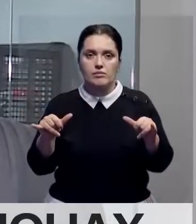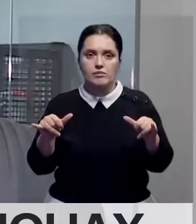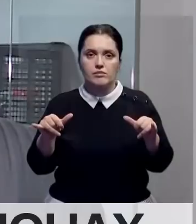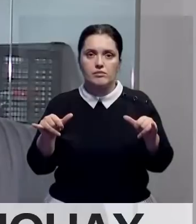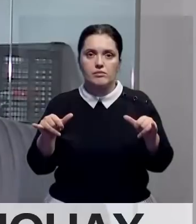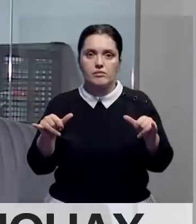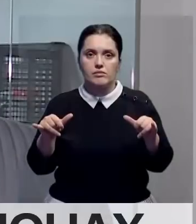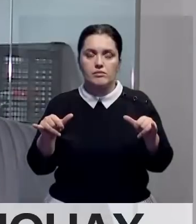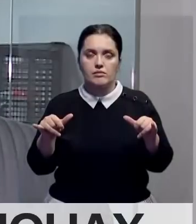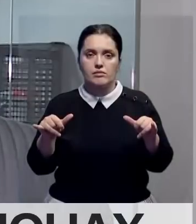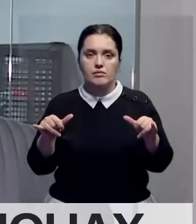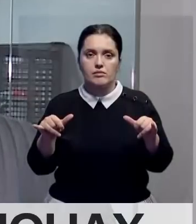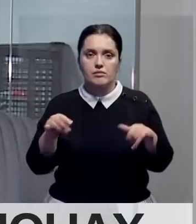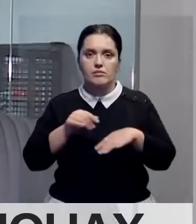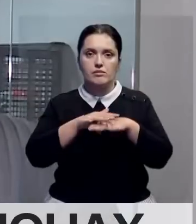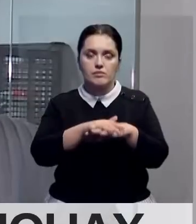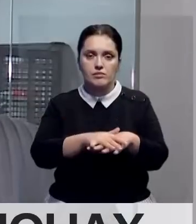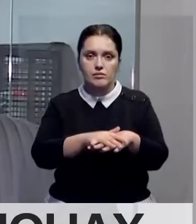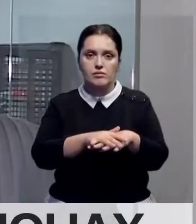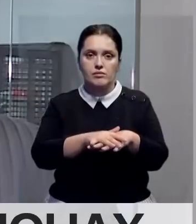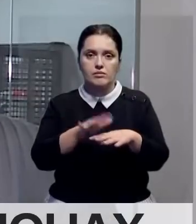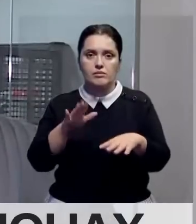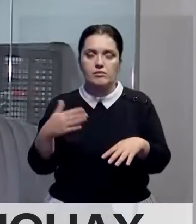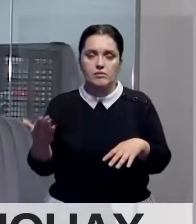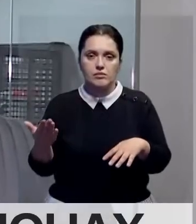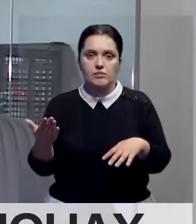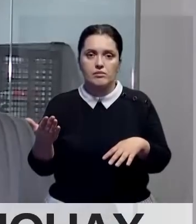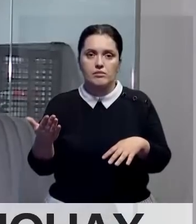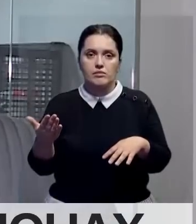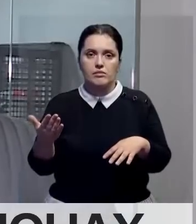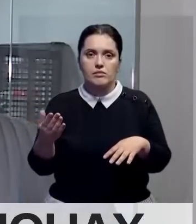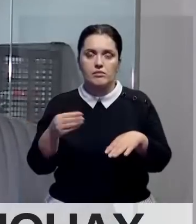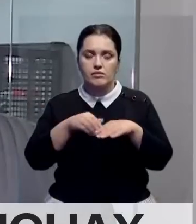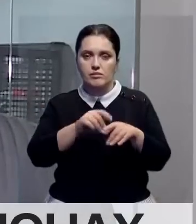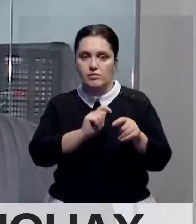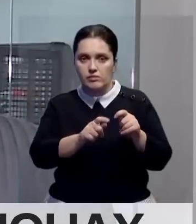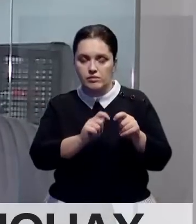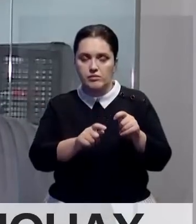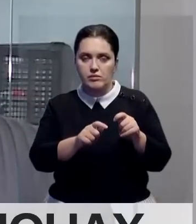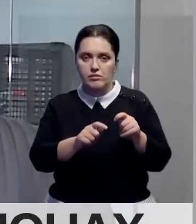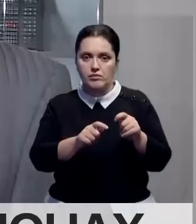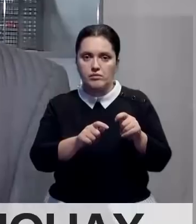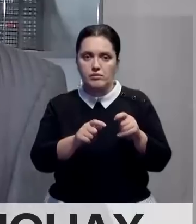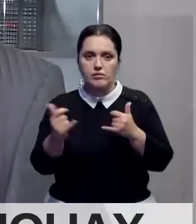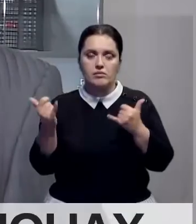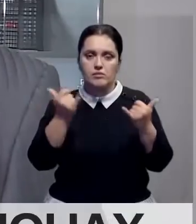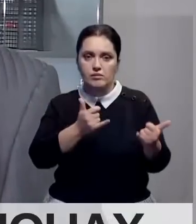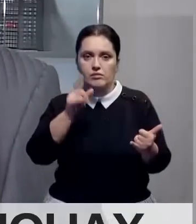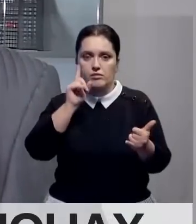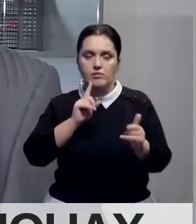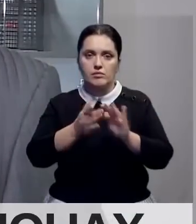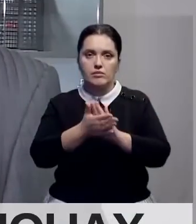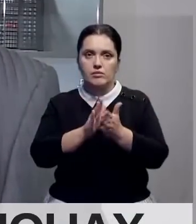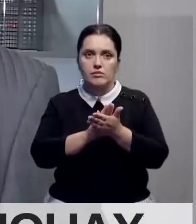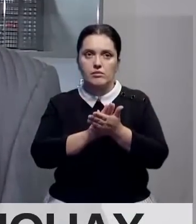доли финансирования инновационных проектов со стороны венчурных инвестиций, что предполагает оказание комфортных условий